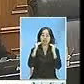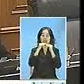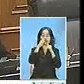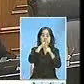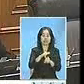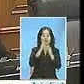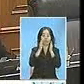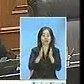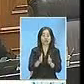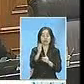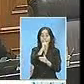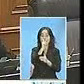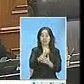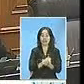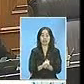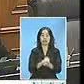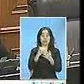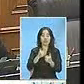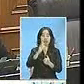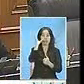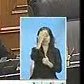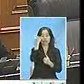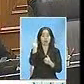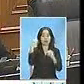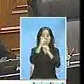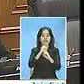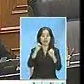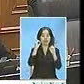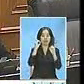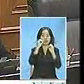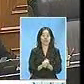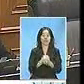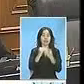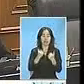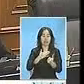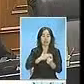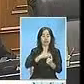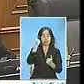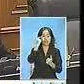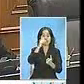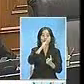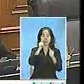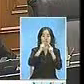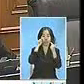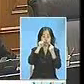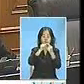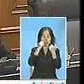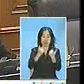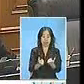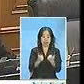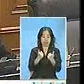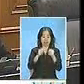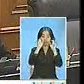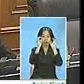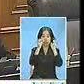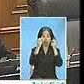างยิ่งนะครับและในโลกนี้ไม่ค่อยมีใครเขาทำกันอย่างนี้ครับดังนั้นผมคิดว่าถ้าเราจะพูดถึงเรื่องนี้เนี่ย